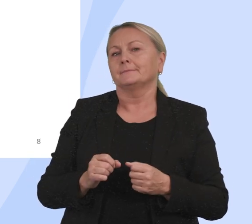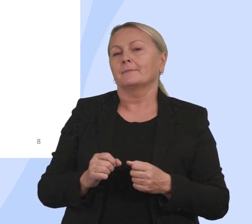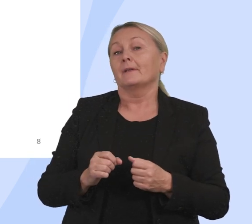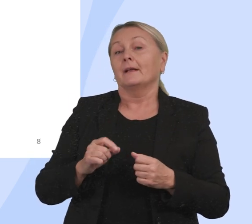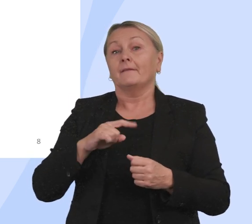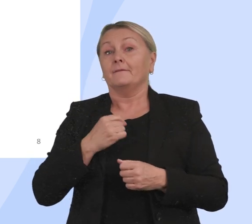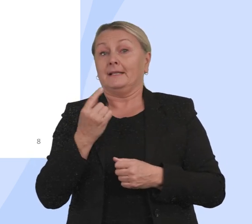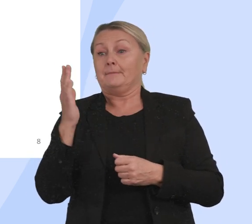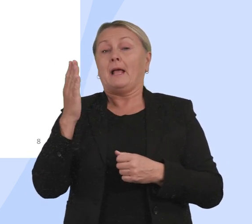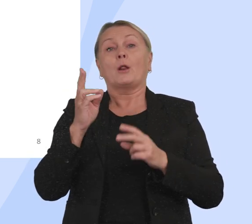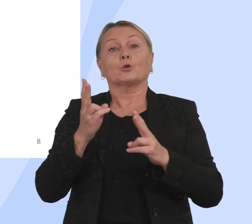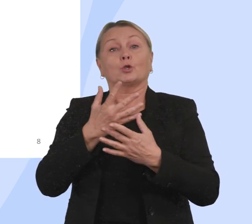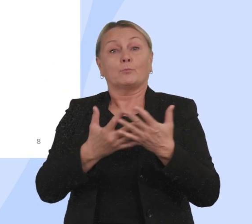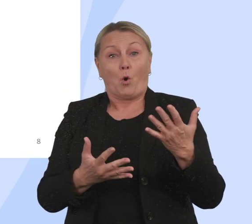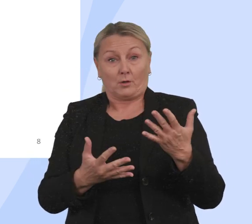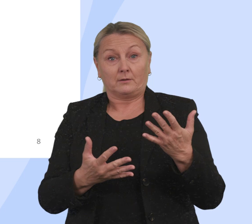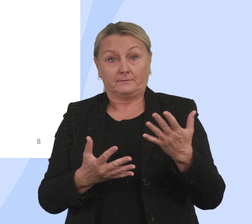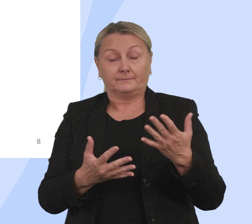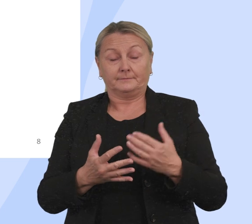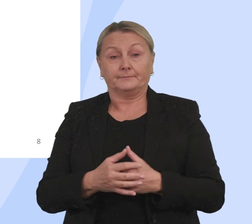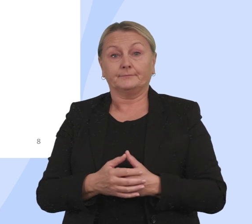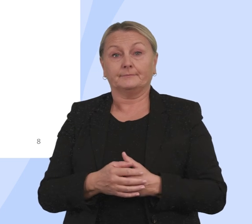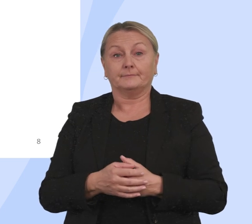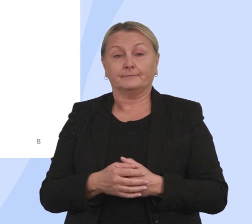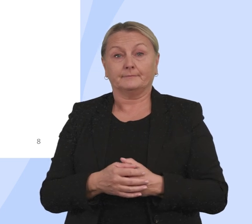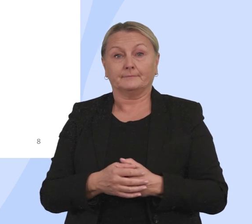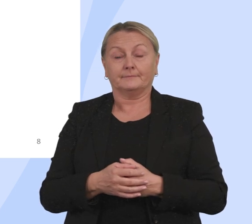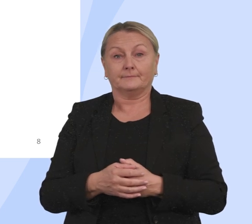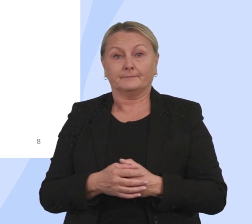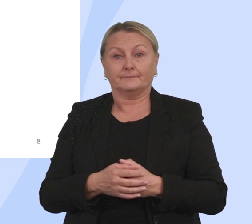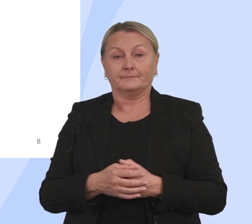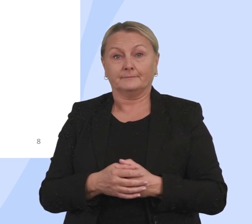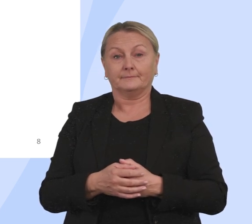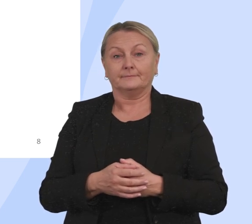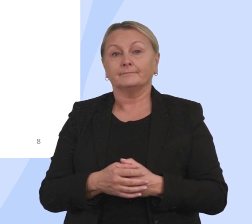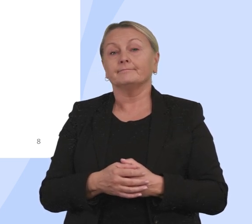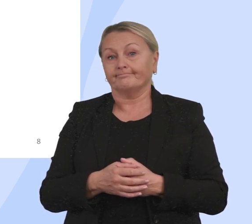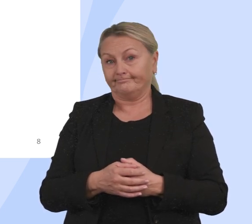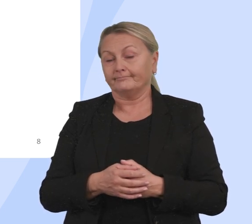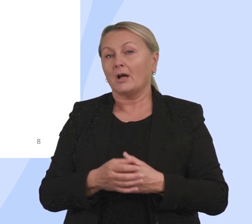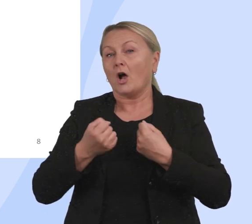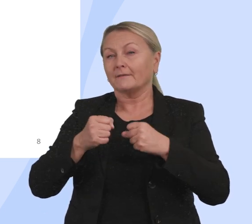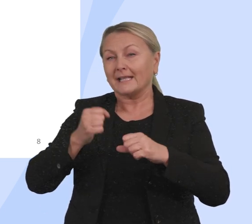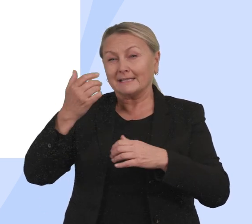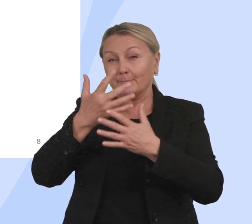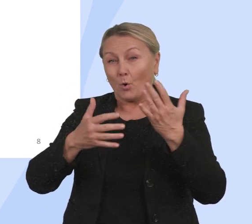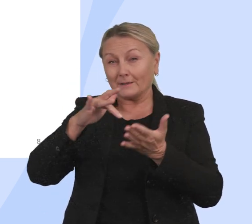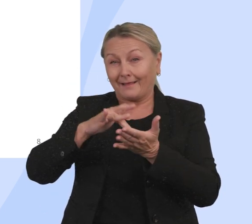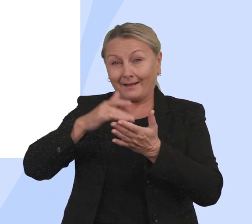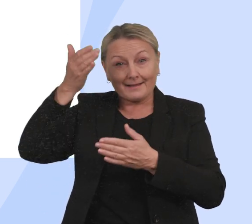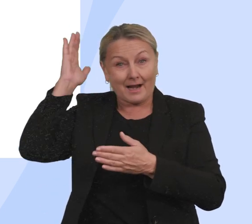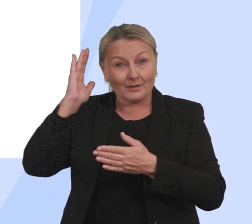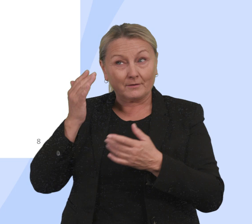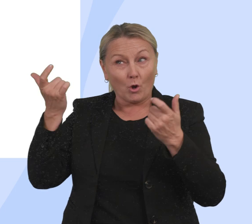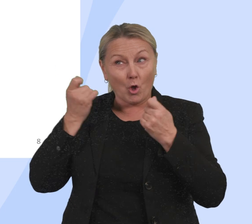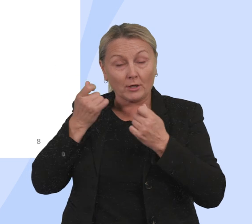sprog er der aktivitet i sprogcentrene i hjernen, når vi hører sprog. Så vi er altså